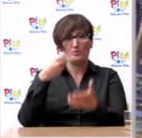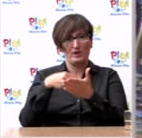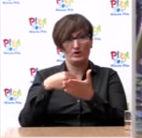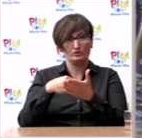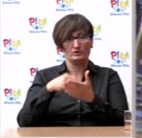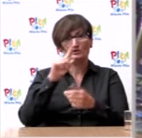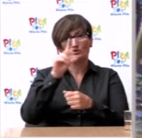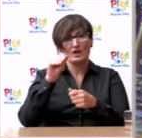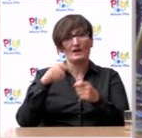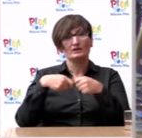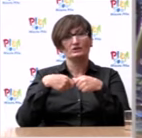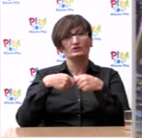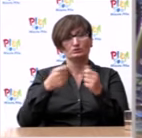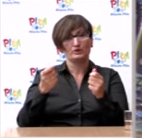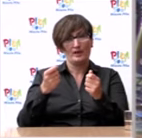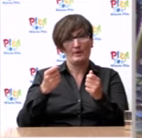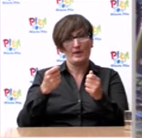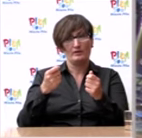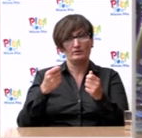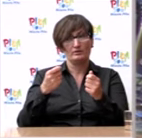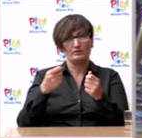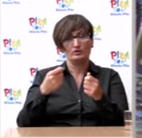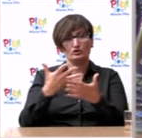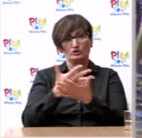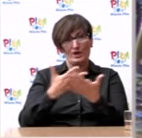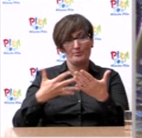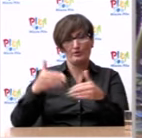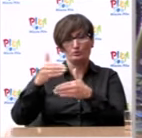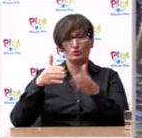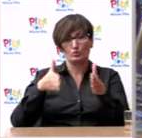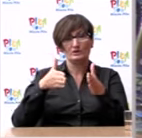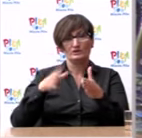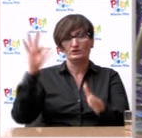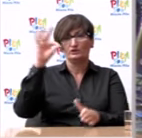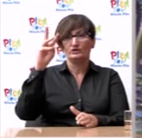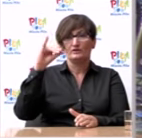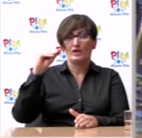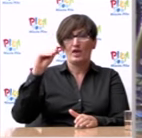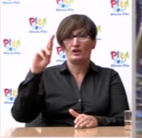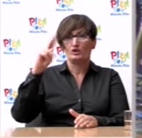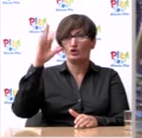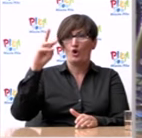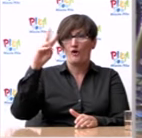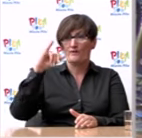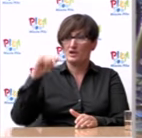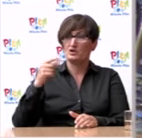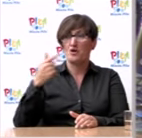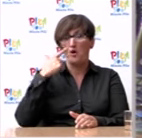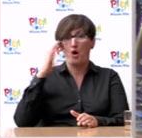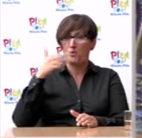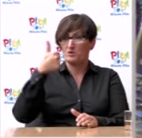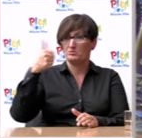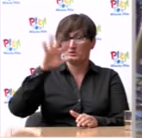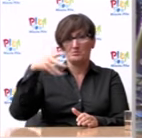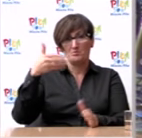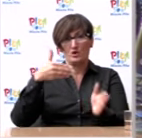działek budowlanych przy ulicy Składowej. Świerkowej, przepraszam, to będzie chyba z 1,5 miliona, a pańska